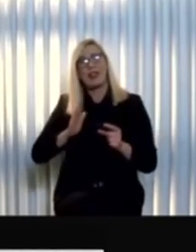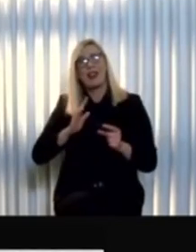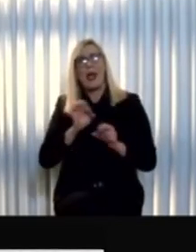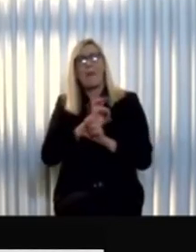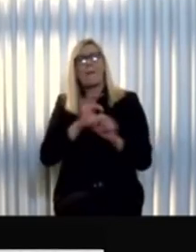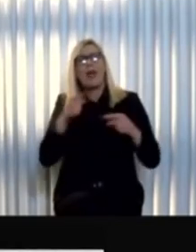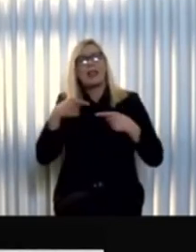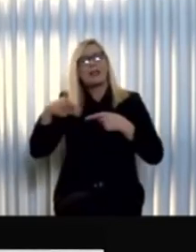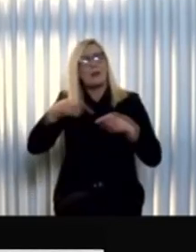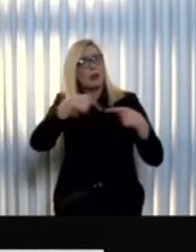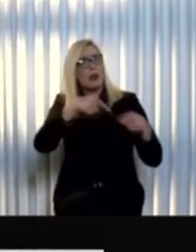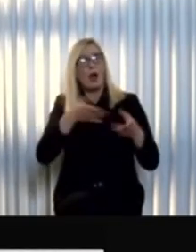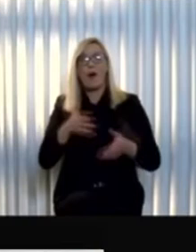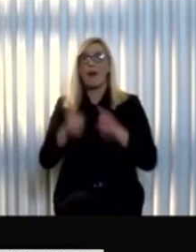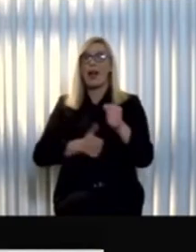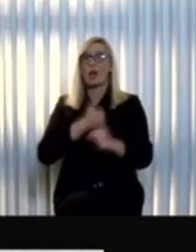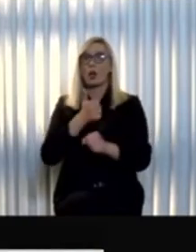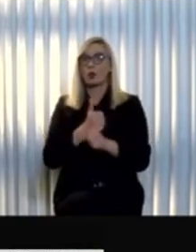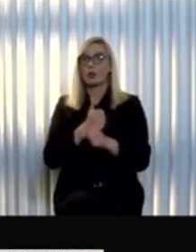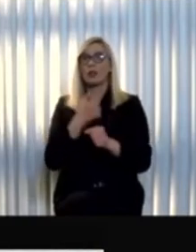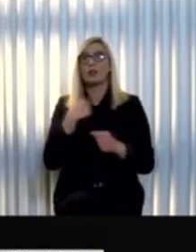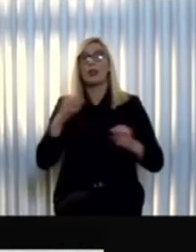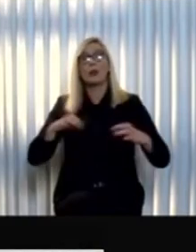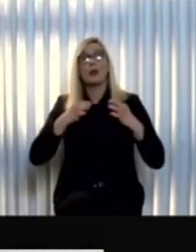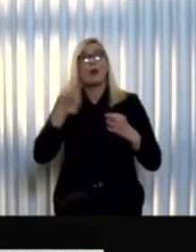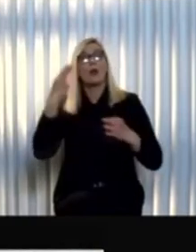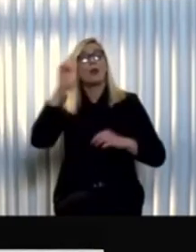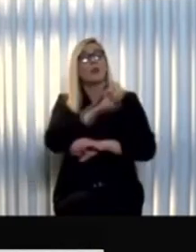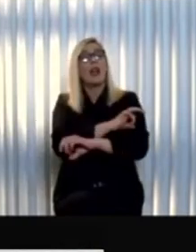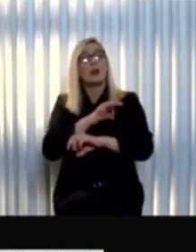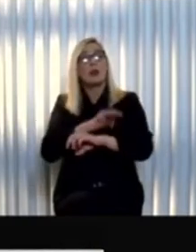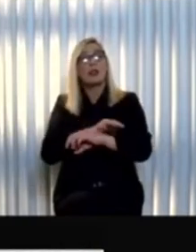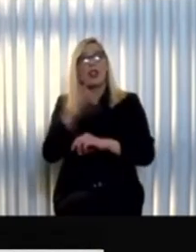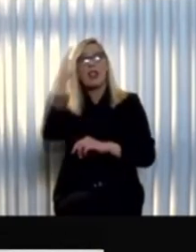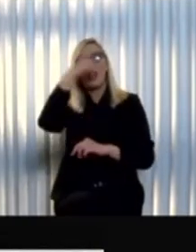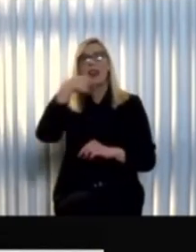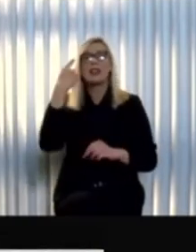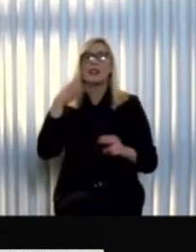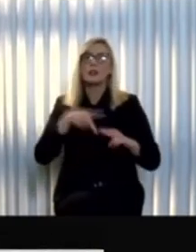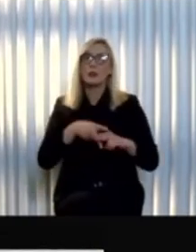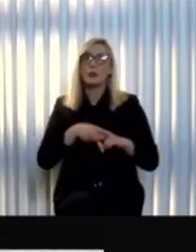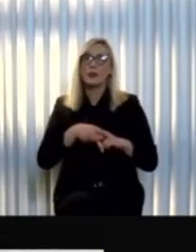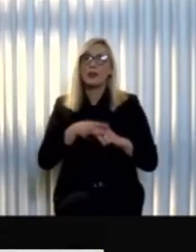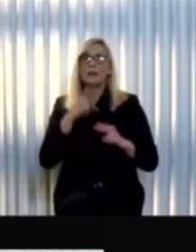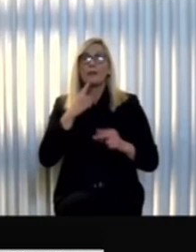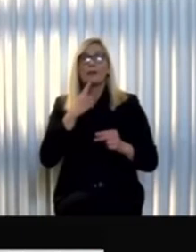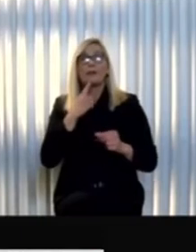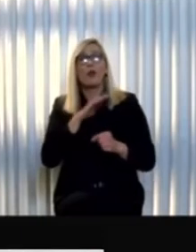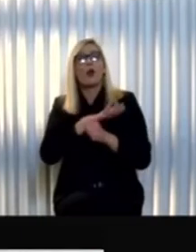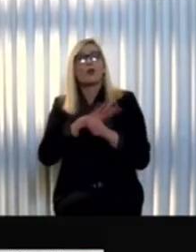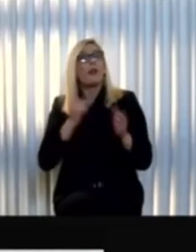исклучок. Оваа година одбележуваме Меѓународниот ден на лица со попреченост со остварени